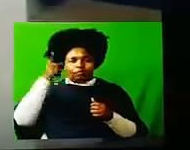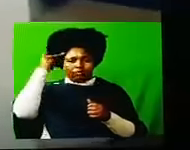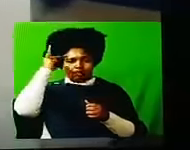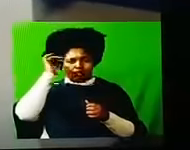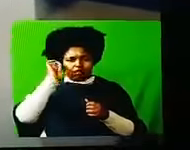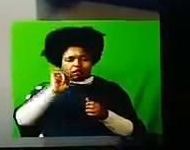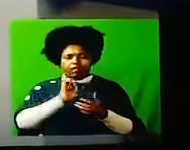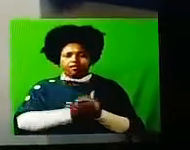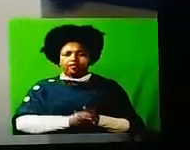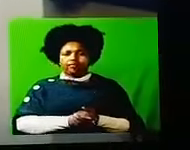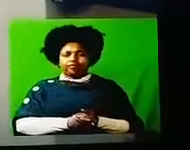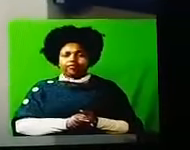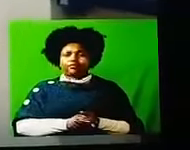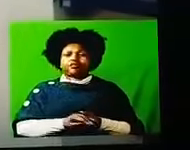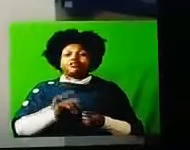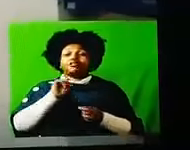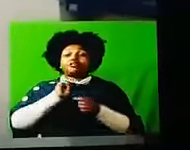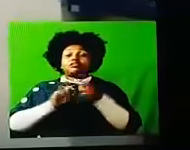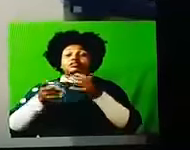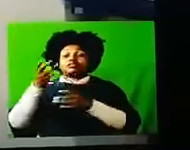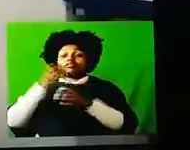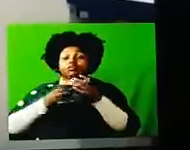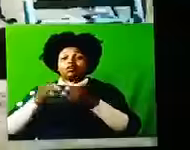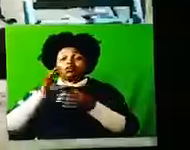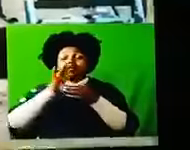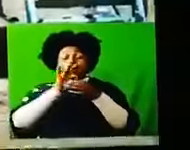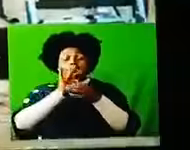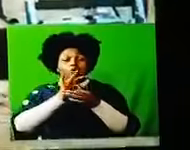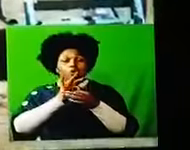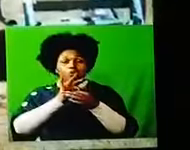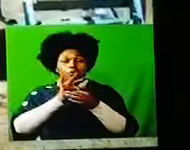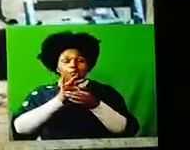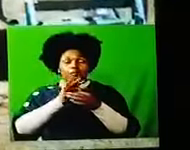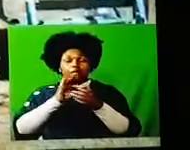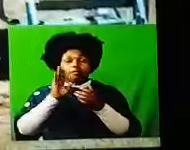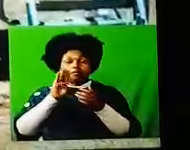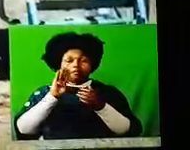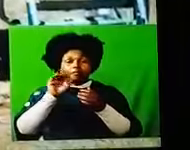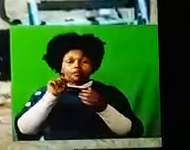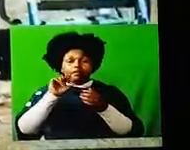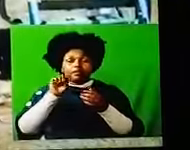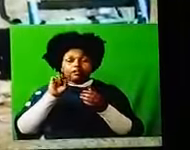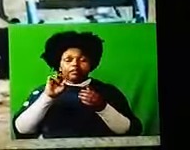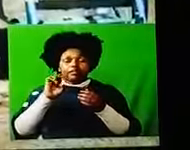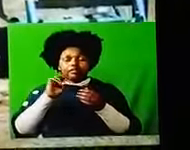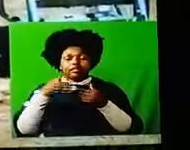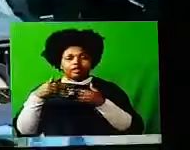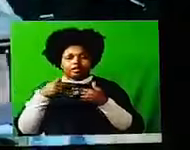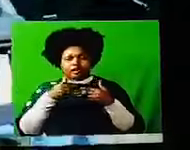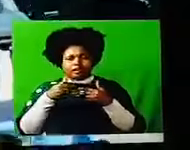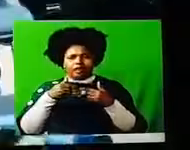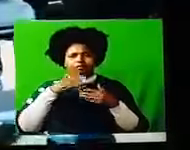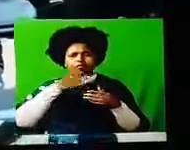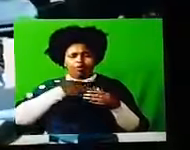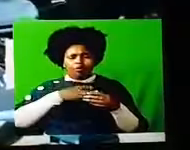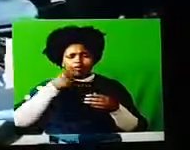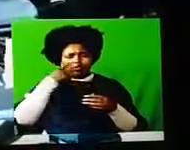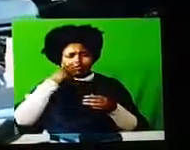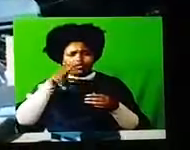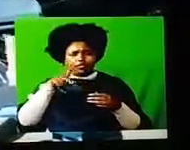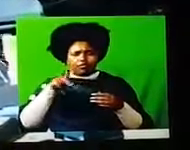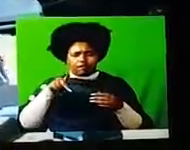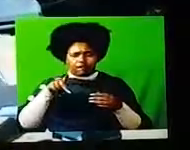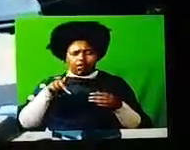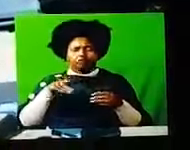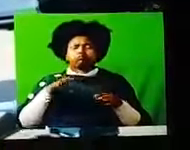inhlangano yeshiselwe ne-home-based care iyondadinye yethu inhlangano letifuna ukubona umgomo waphilani maSwati ufezeka kungako